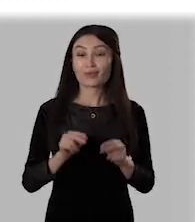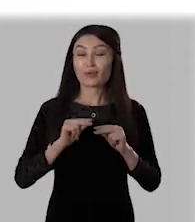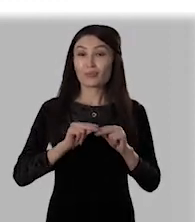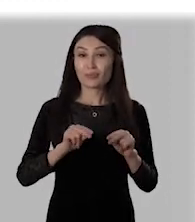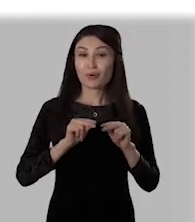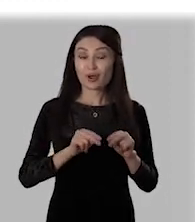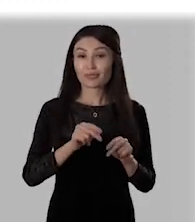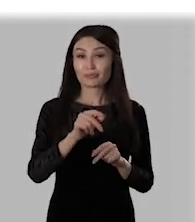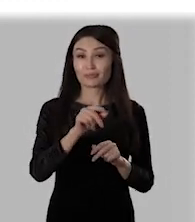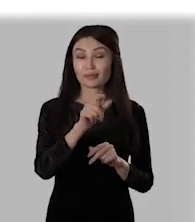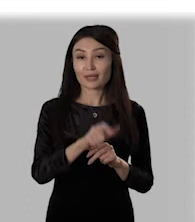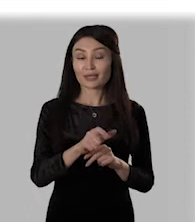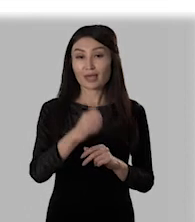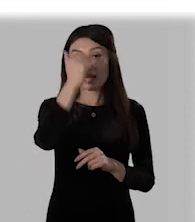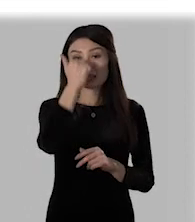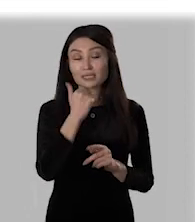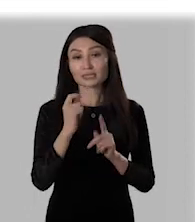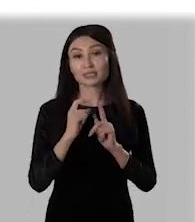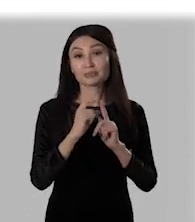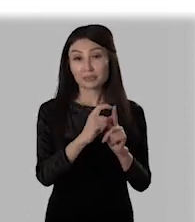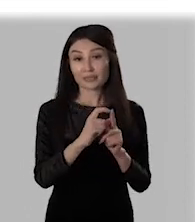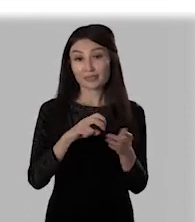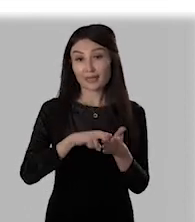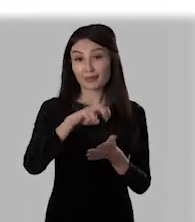Мугалимдерге ыраазычылык билдирген кат.